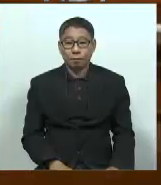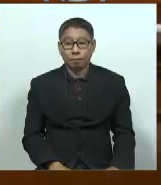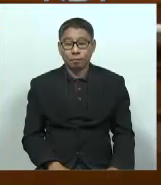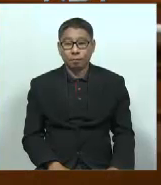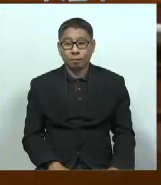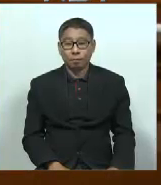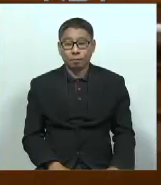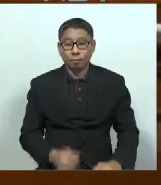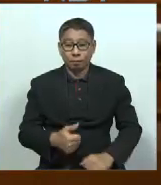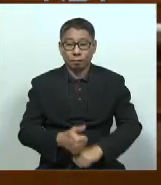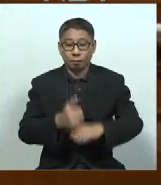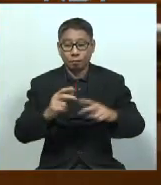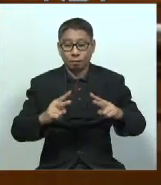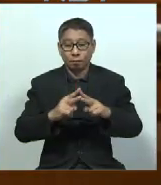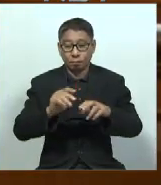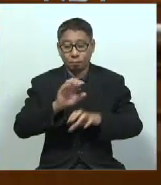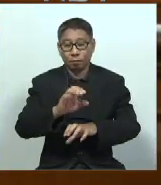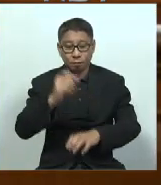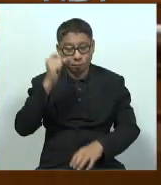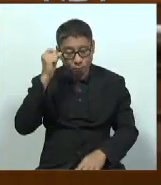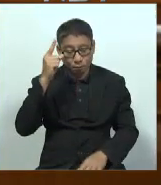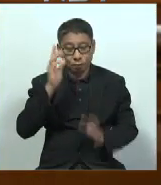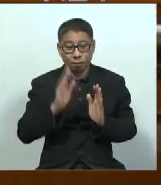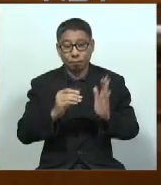นี่ท่านรัฐมนตรีว่าการกระทรวงมหาดไทยเข้าใจ